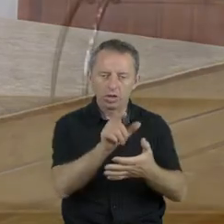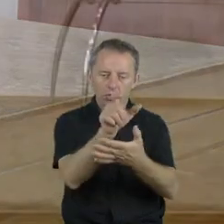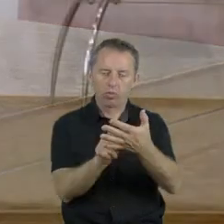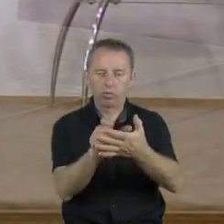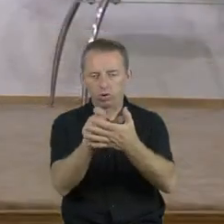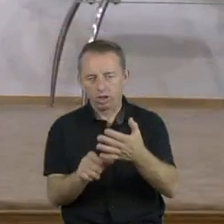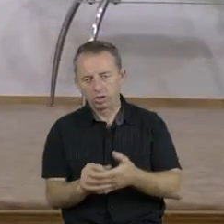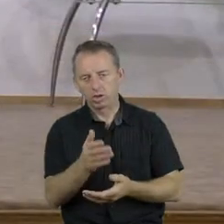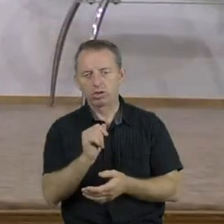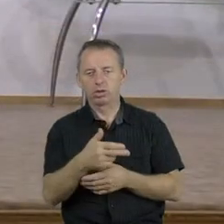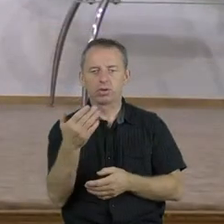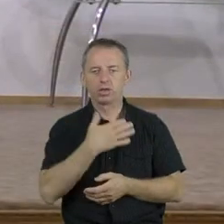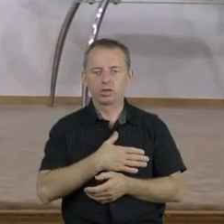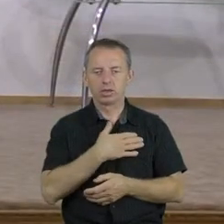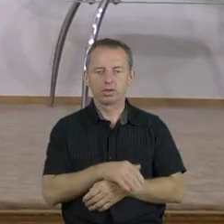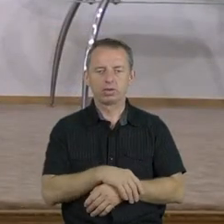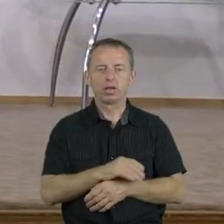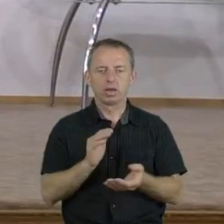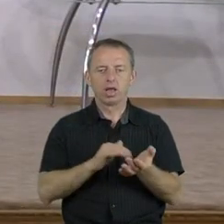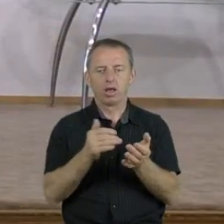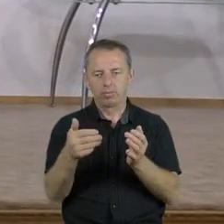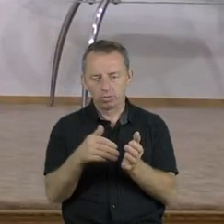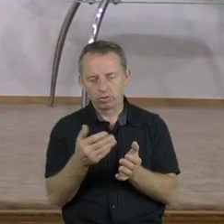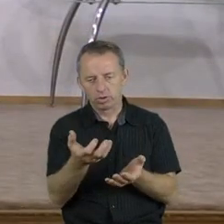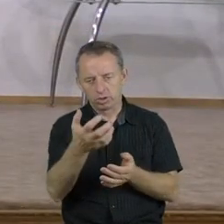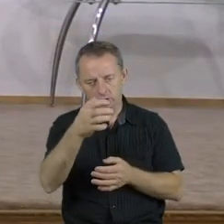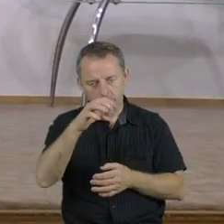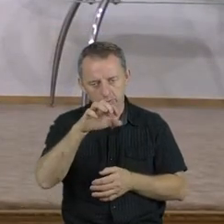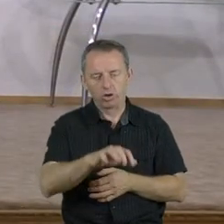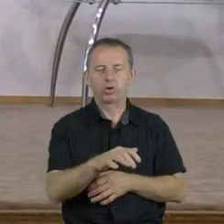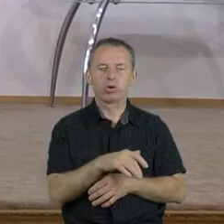ulotki, które na potrzeby naszego zboru